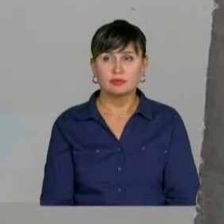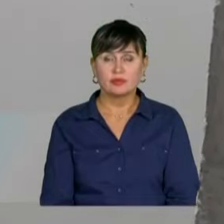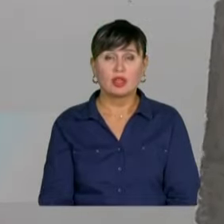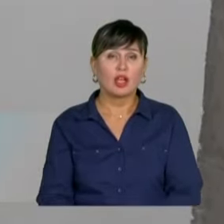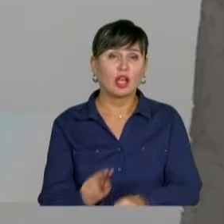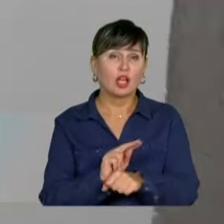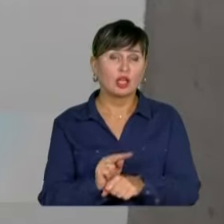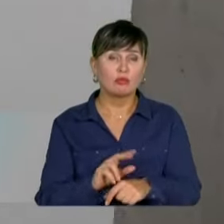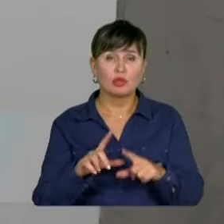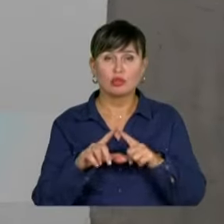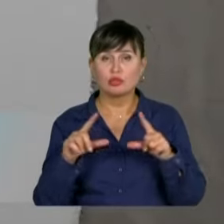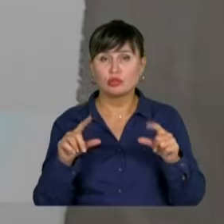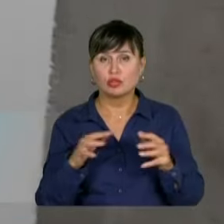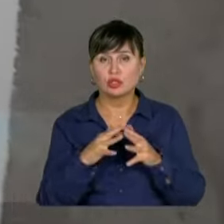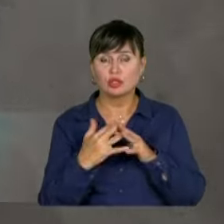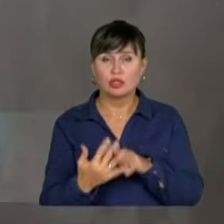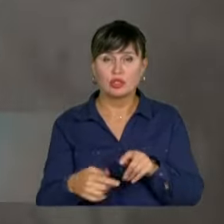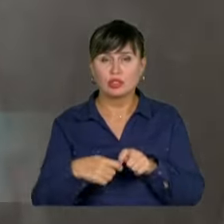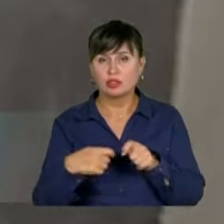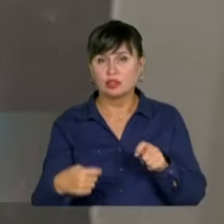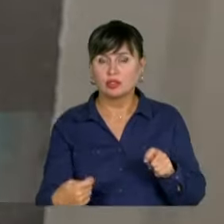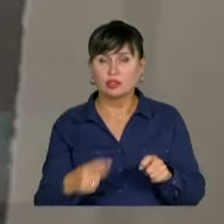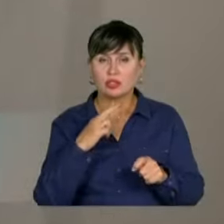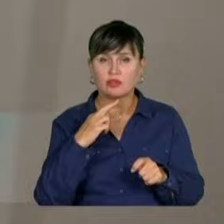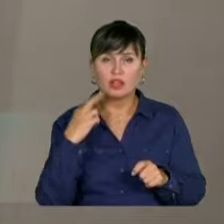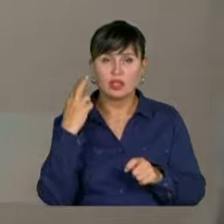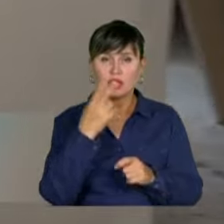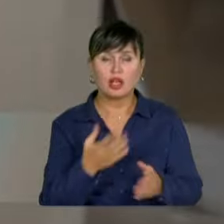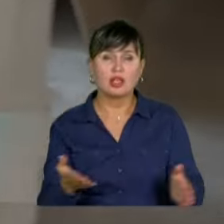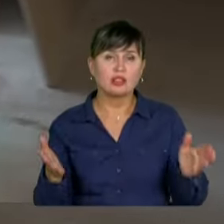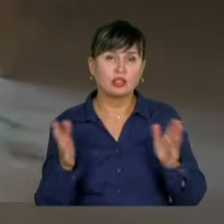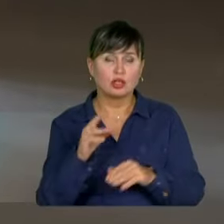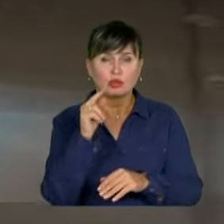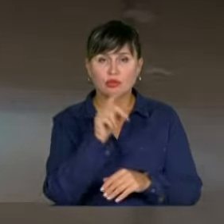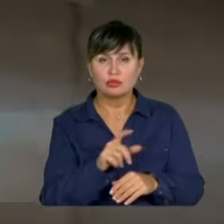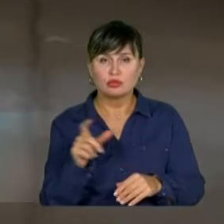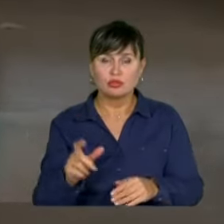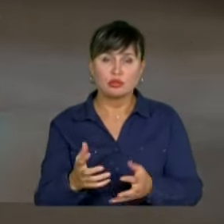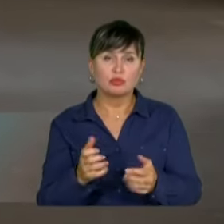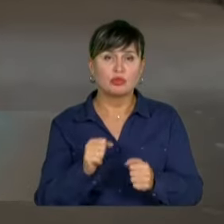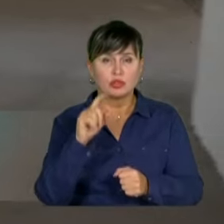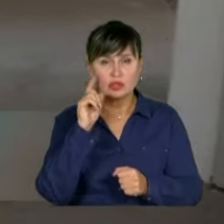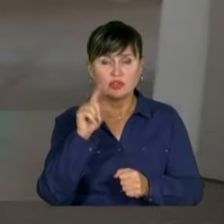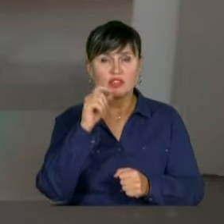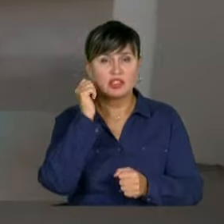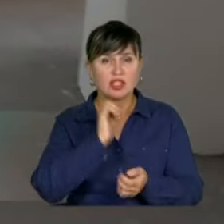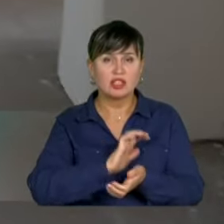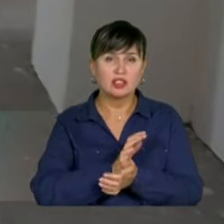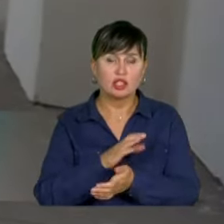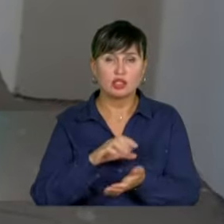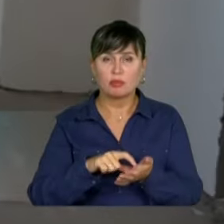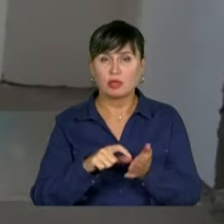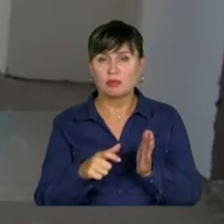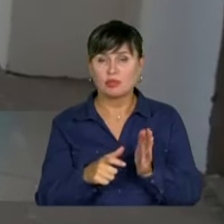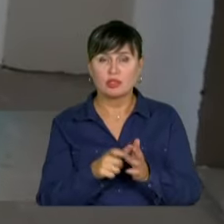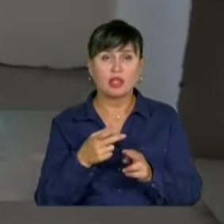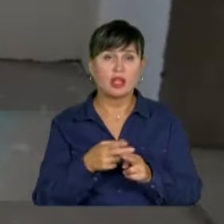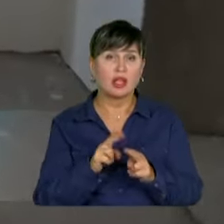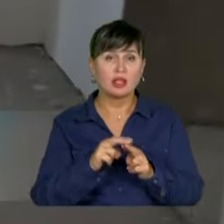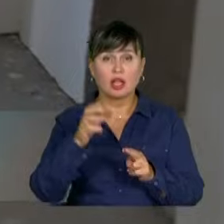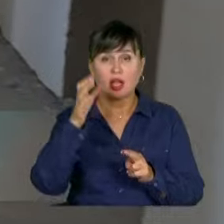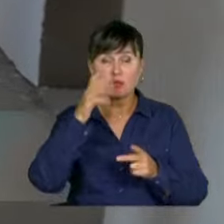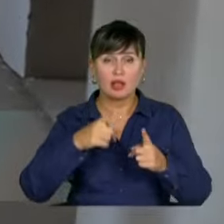Капитальный ремонт школы села Бельбулак затянулся на 2 года, оставляя при этом учеников получать знания в старых и тесных помещениях. Этот